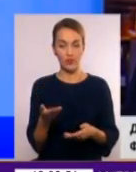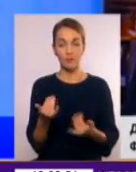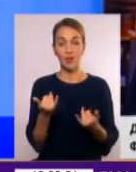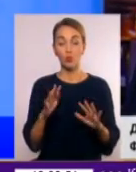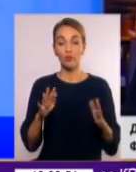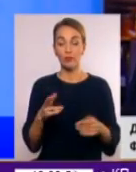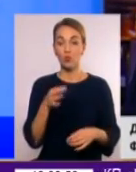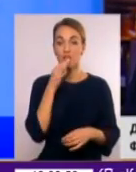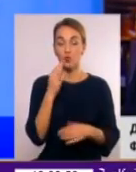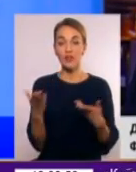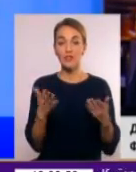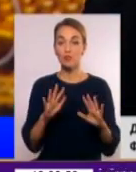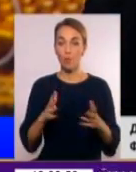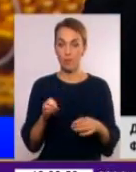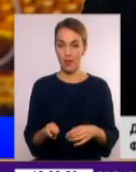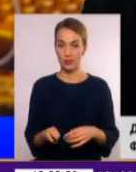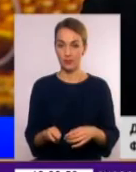що в якийсь момент